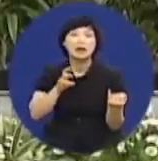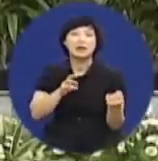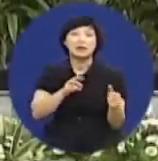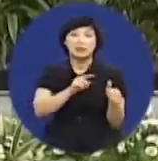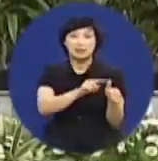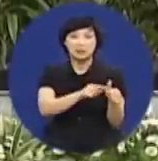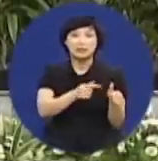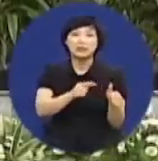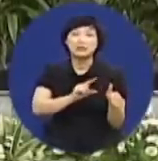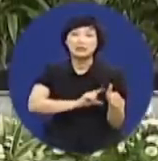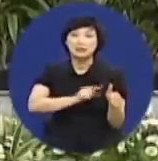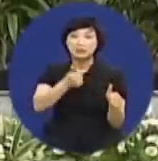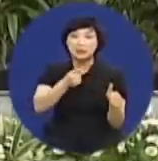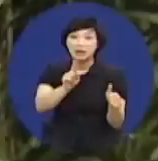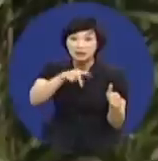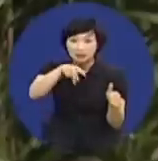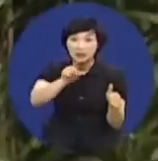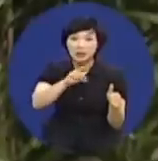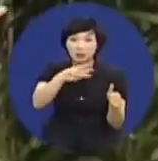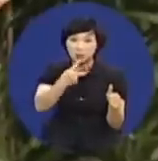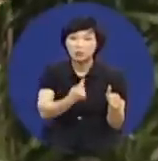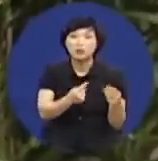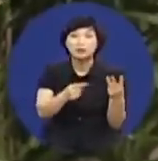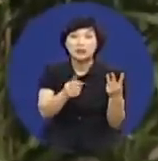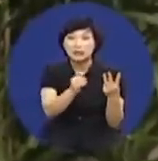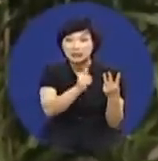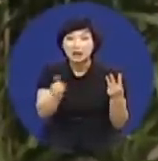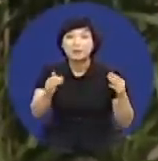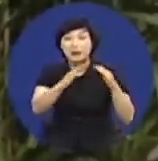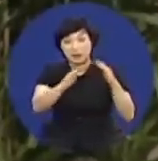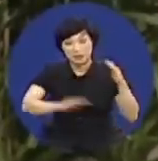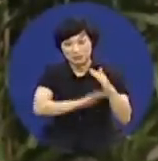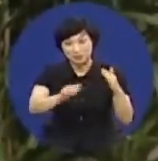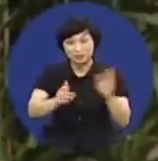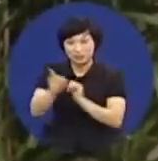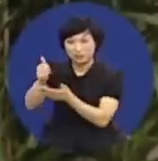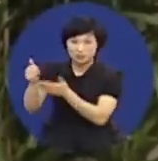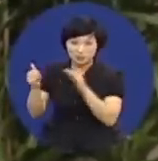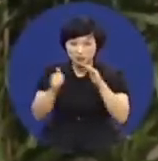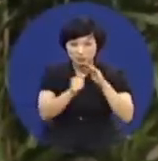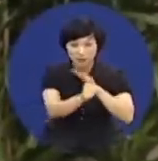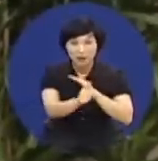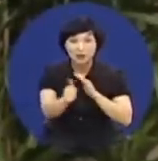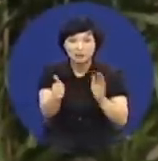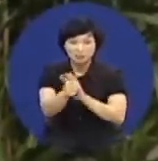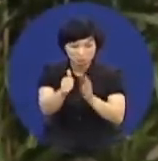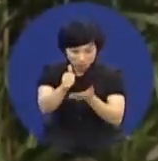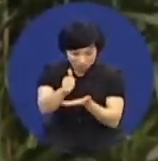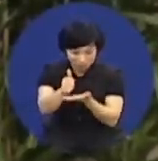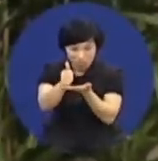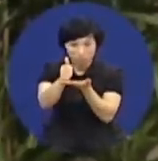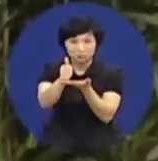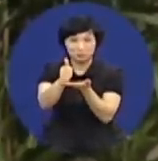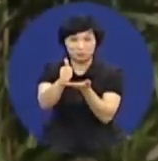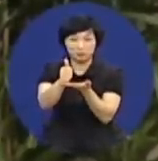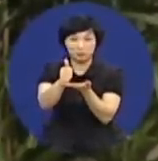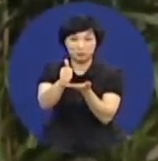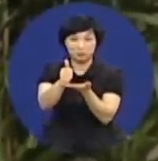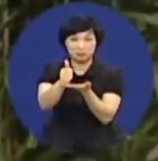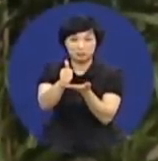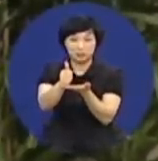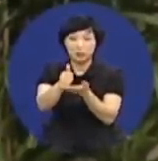ラザロ3人兄弟の家でイエス様はもてなしされたり、